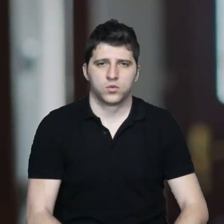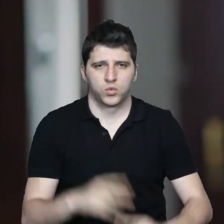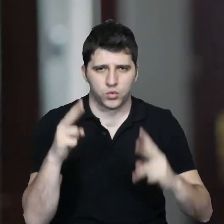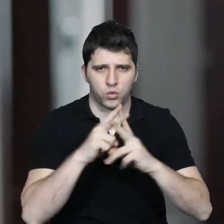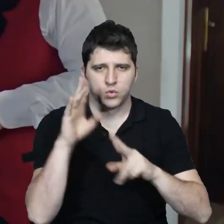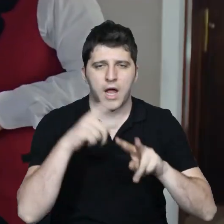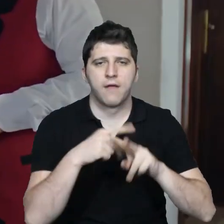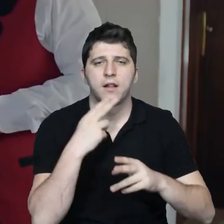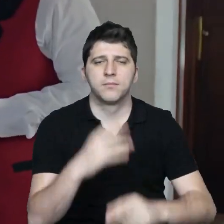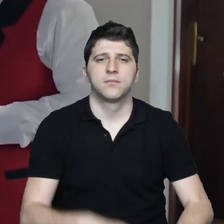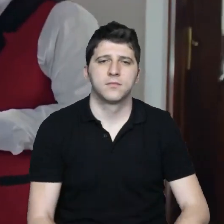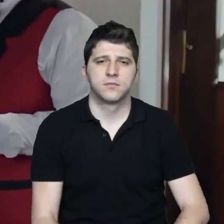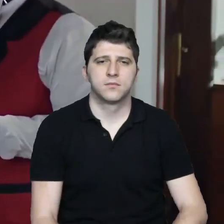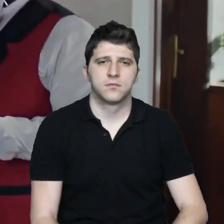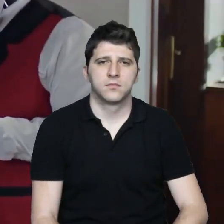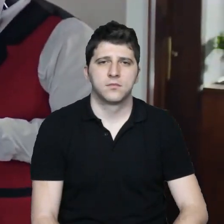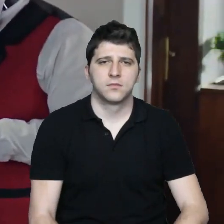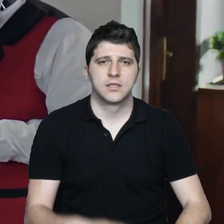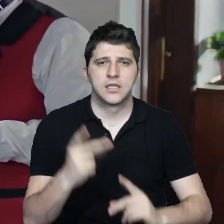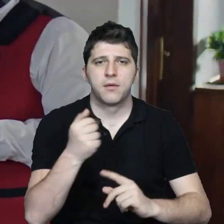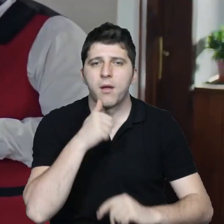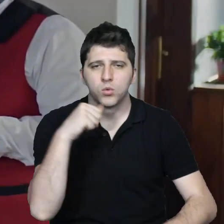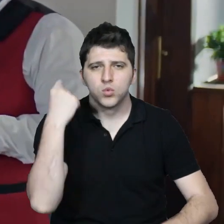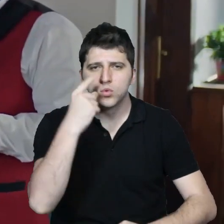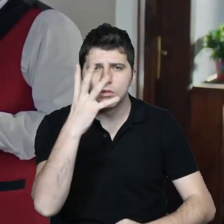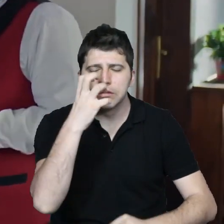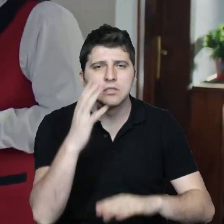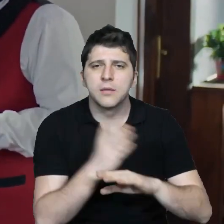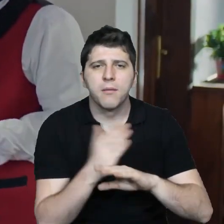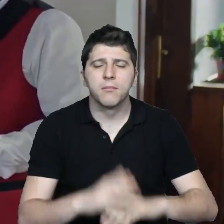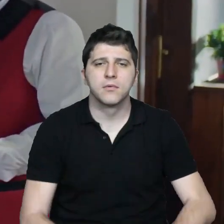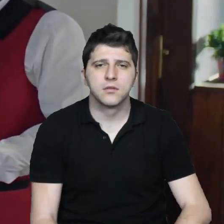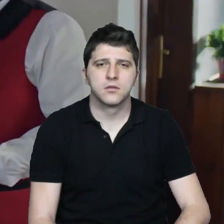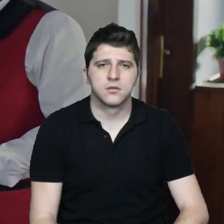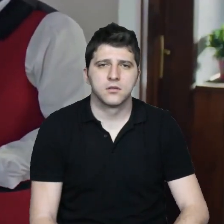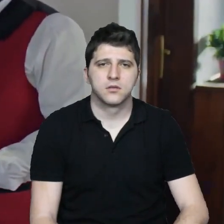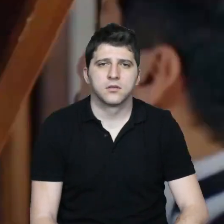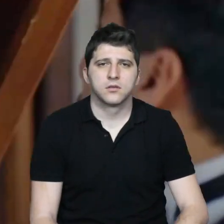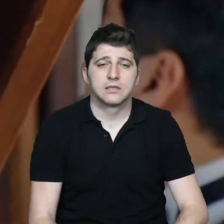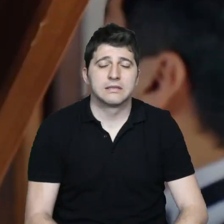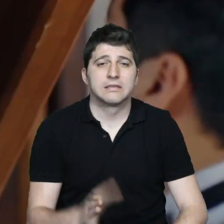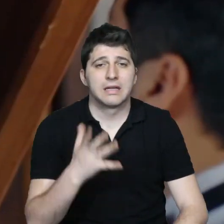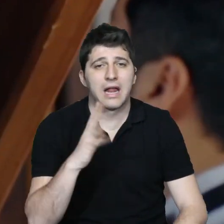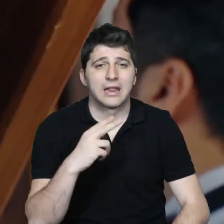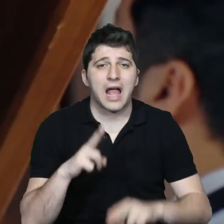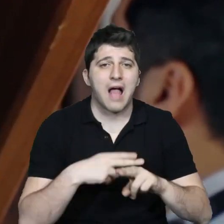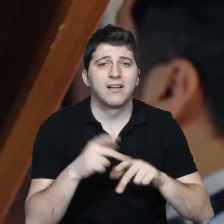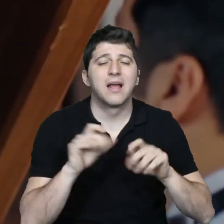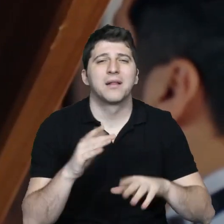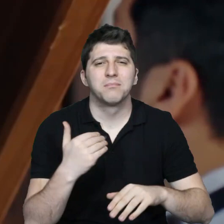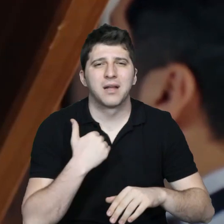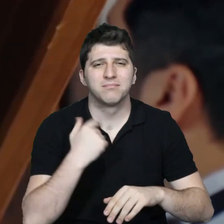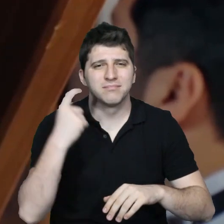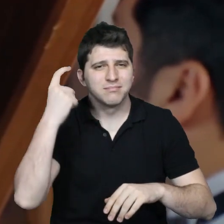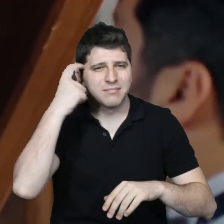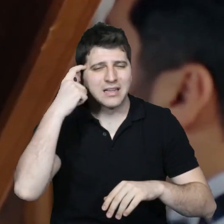Görüşürüz Alev Hanım. İbrahim abinin suratı niye böyle asık İsmail? Neyse herhalde kahvaltı etmedim ya, herhalde benim beyin